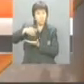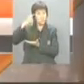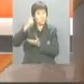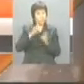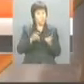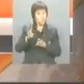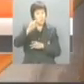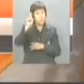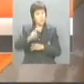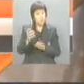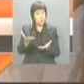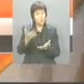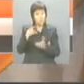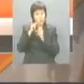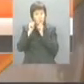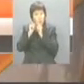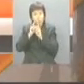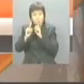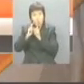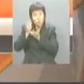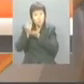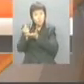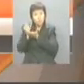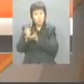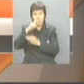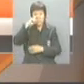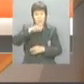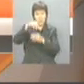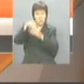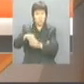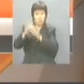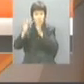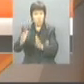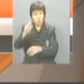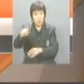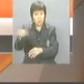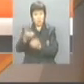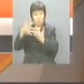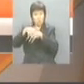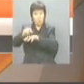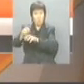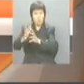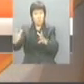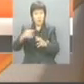ากว่าคนไทยที่อยู่ในประเทศอังกฤษนั้นก็มีค่อนข้างเยอะทีเดียวแล้วก็คนไทยที่อยู่ในที่นี่ก็มีความเป็นห่วงคนไทยที่นู่นด้วยนะค